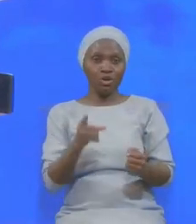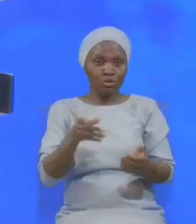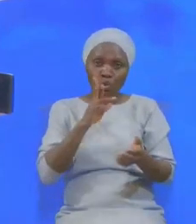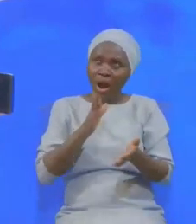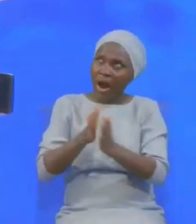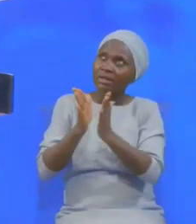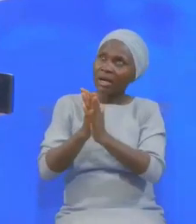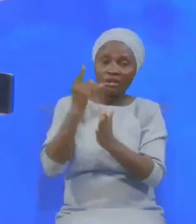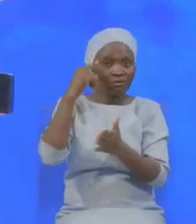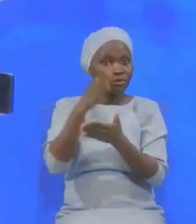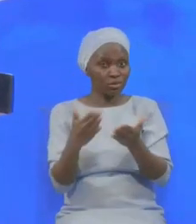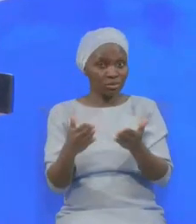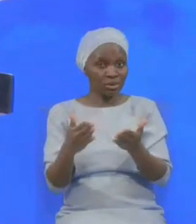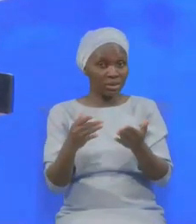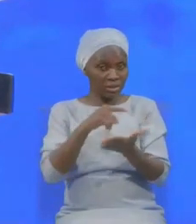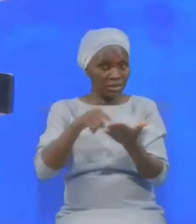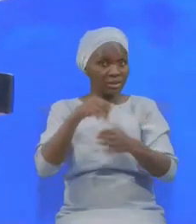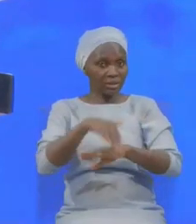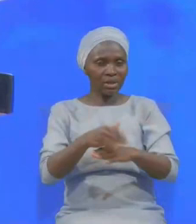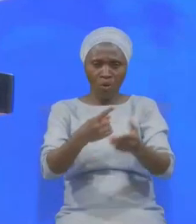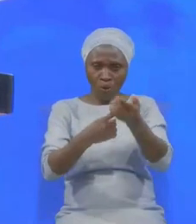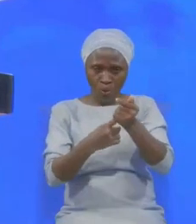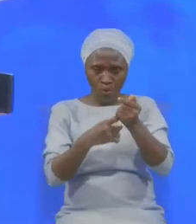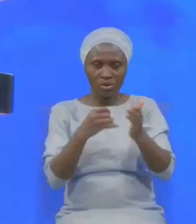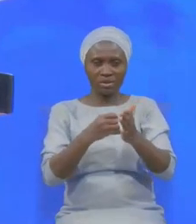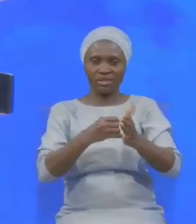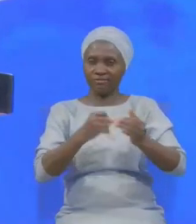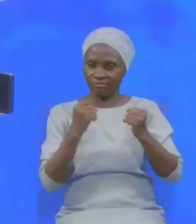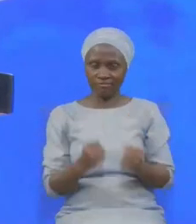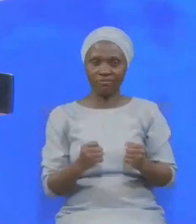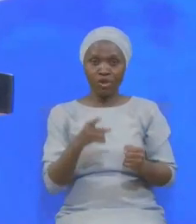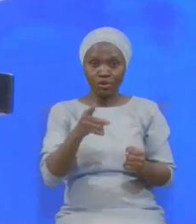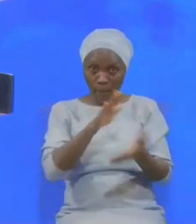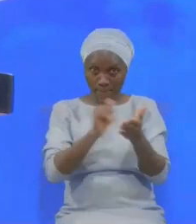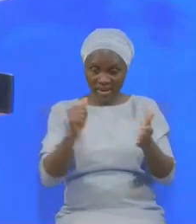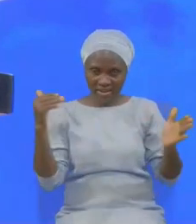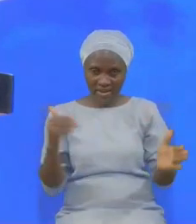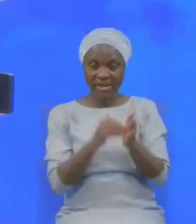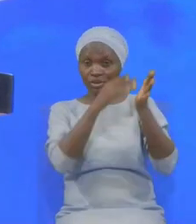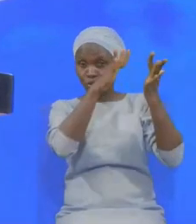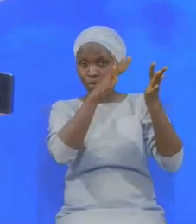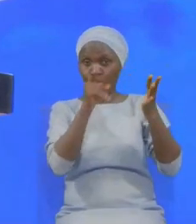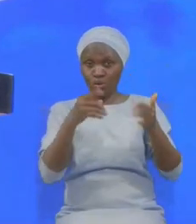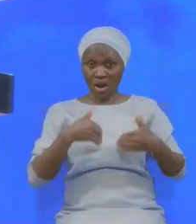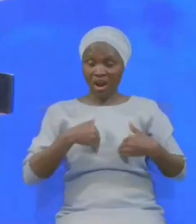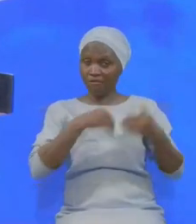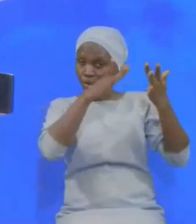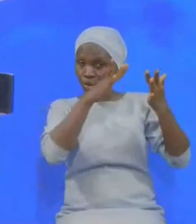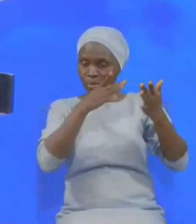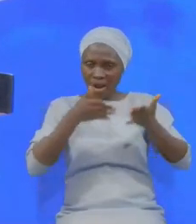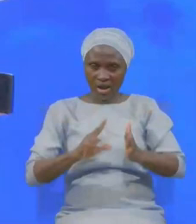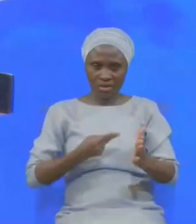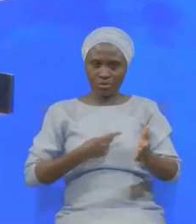la prière ce soir. Retenons fermement. Vous croyez contre toute espérance.